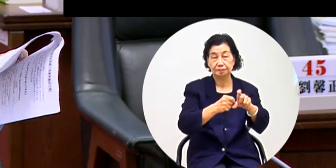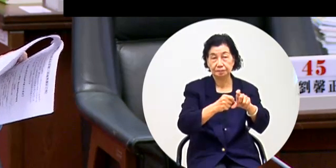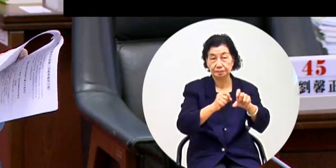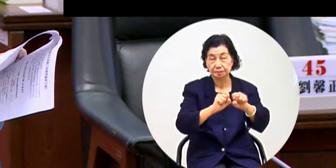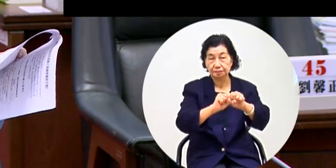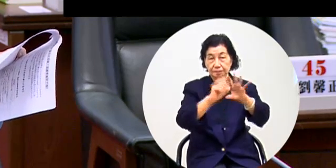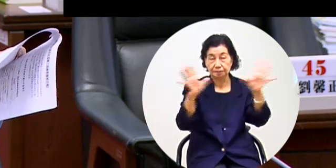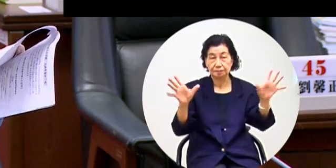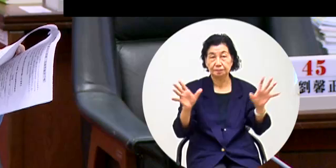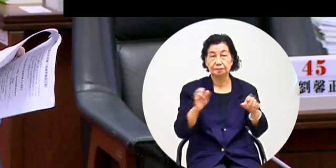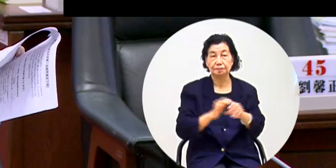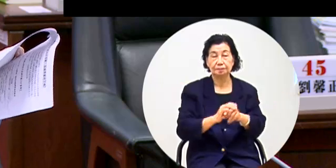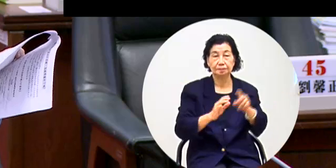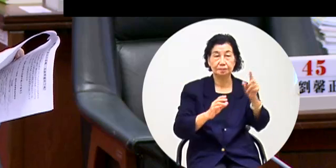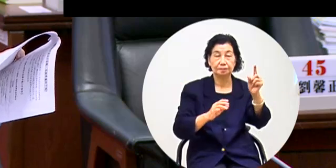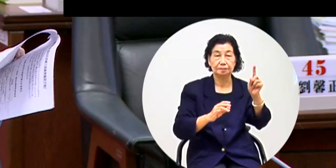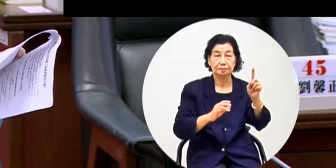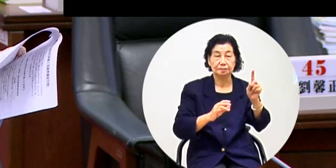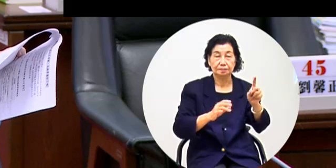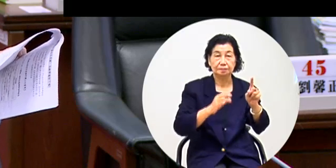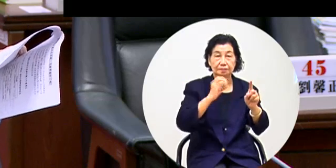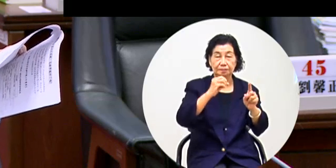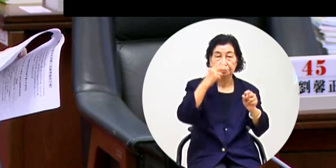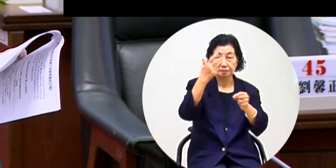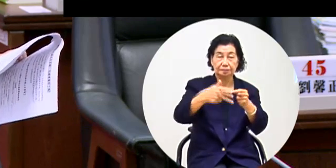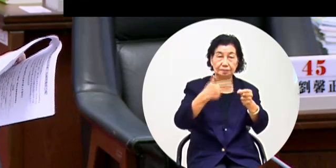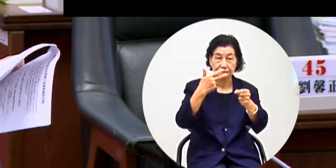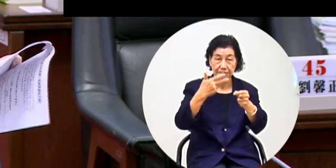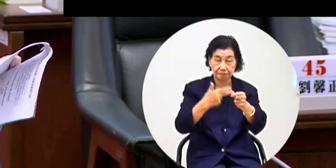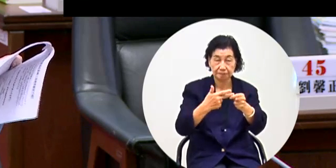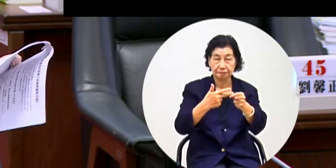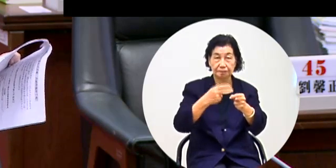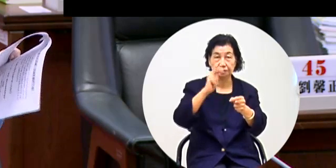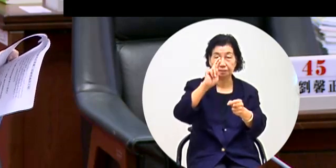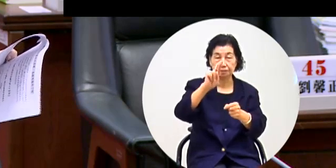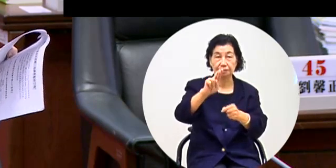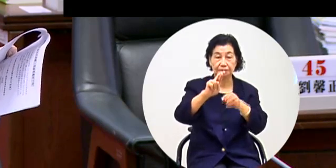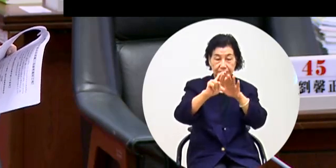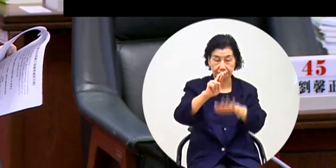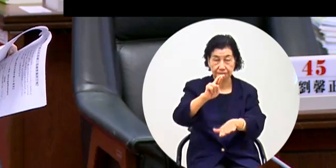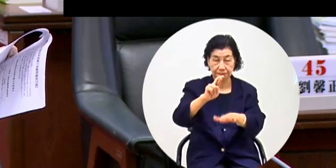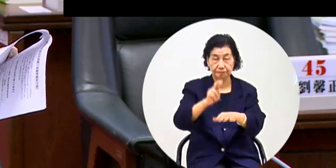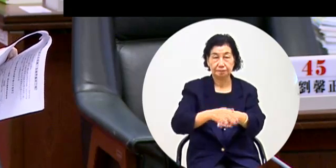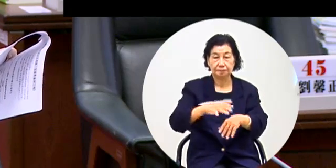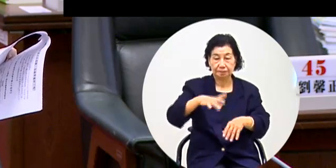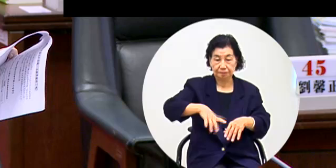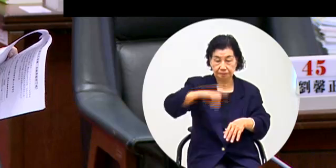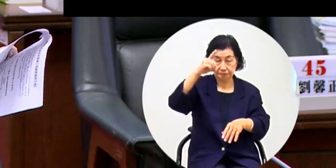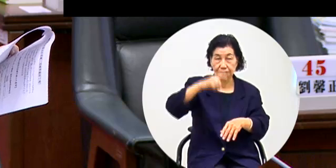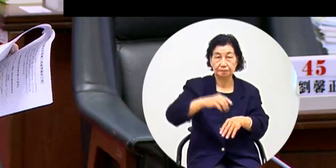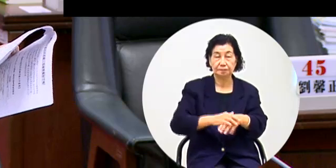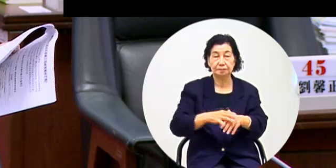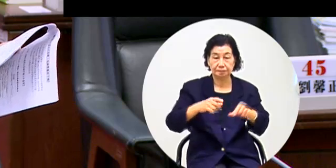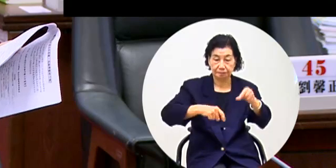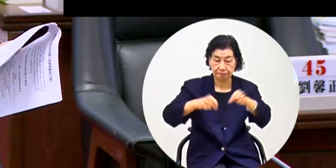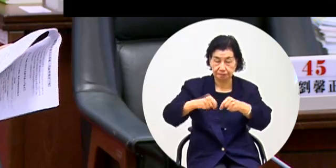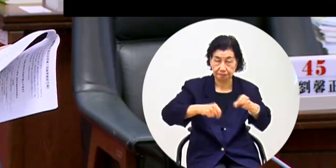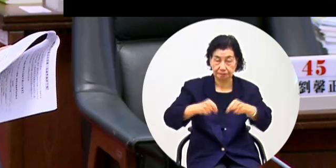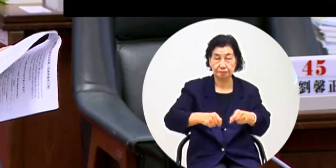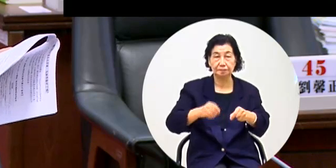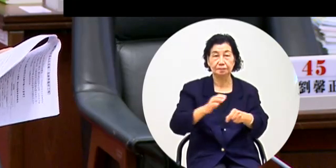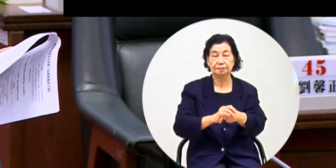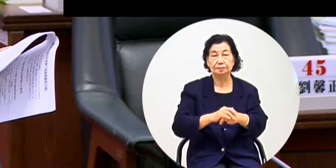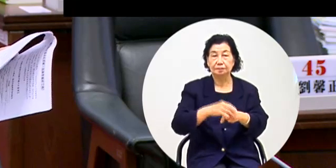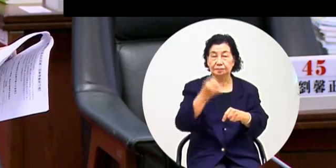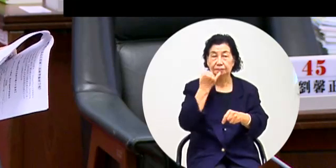的年底的时候，有没有可能我们有一个初步的计划出来？然后呢，再把这个计划拿出来，跟所